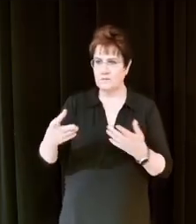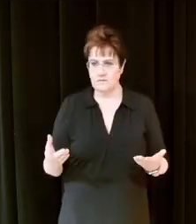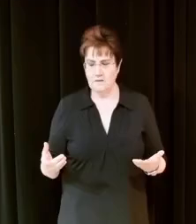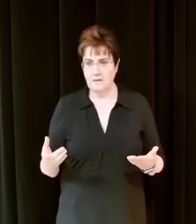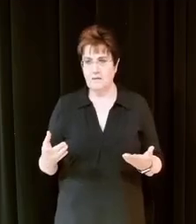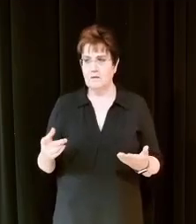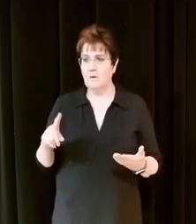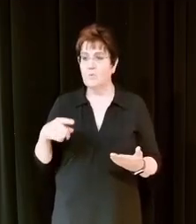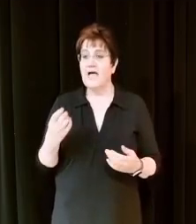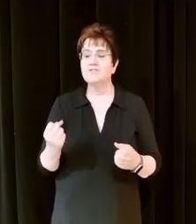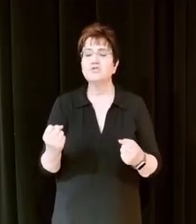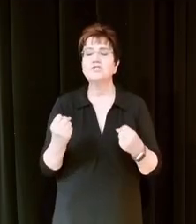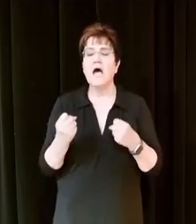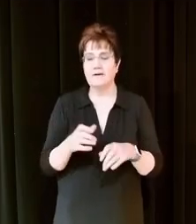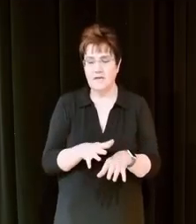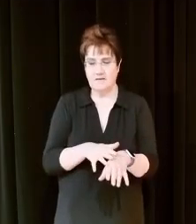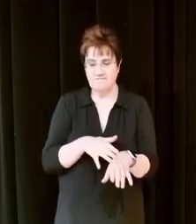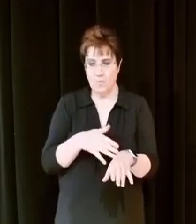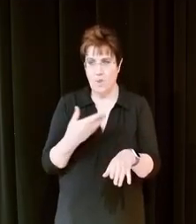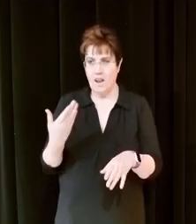kam ein ganz starkes Gefühl bei ihr von,